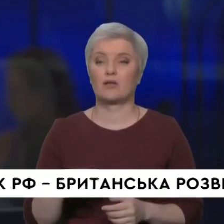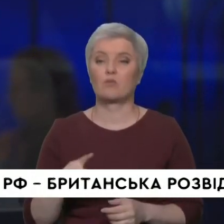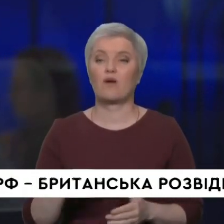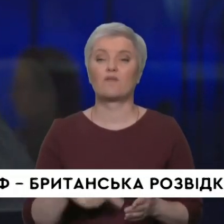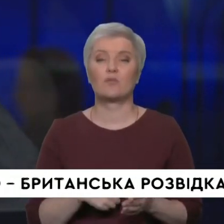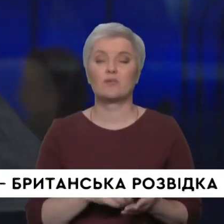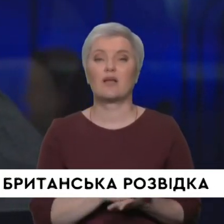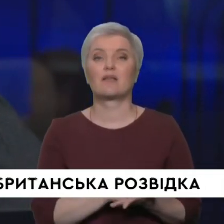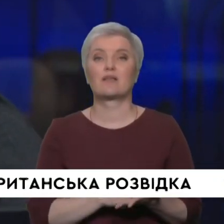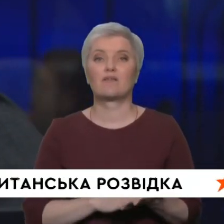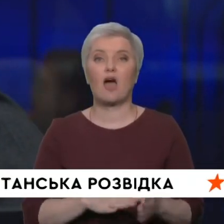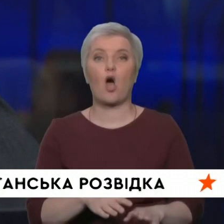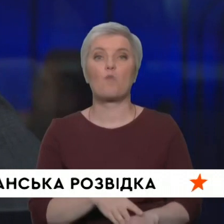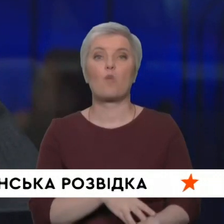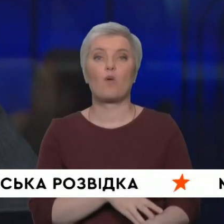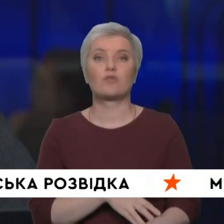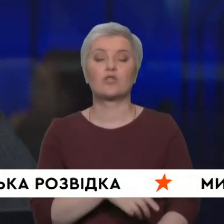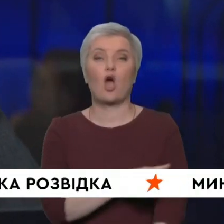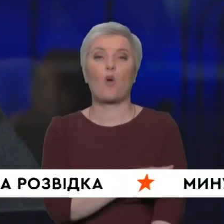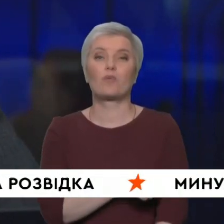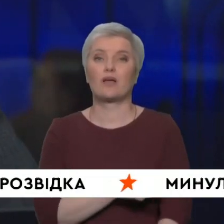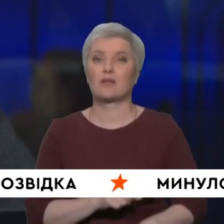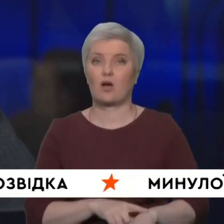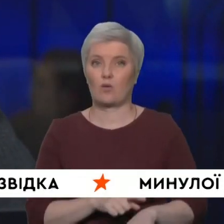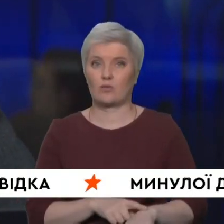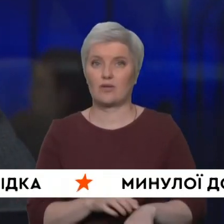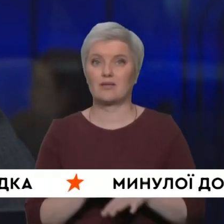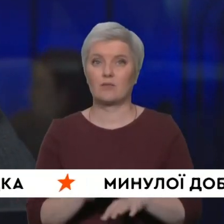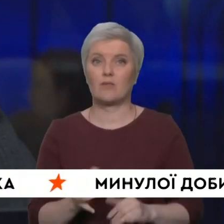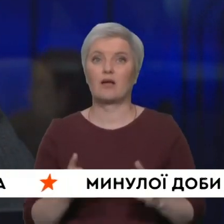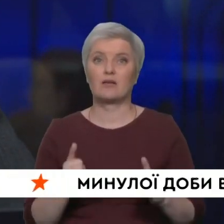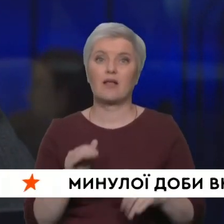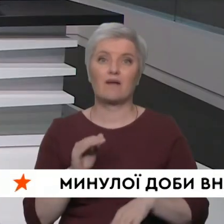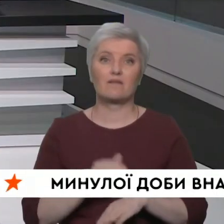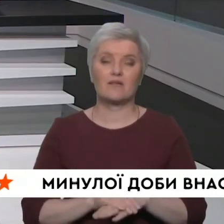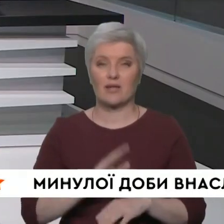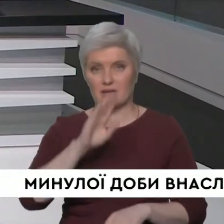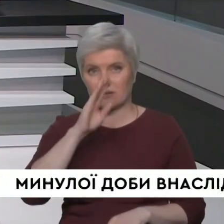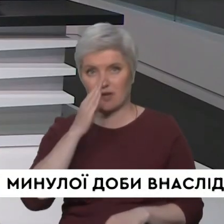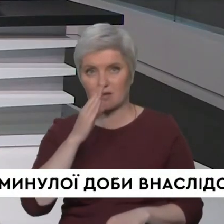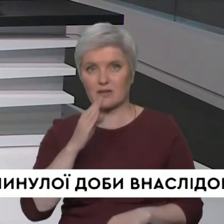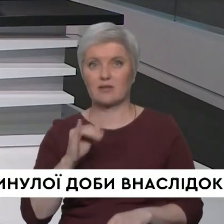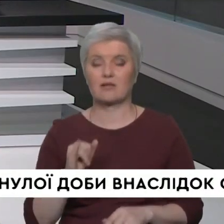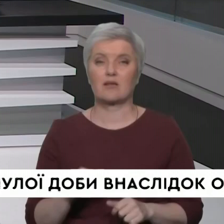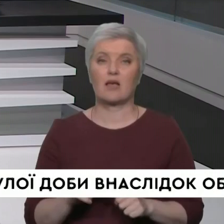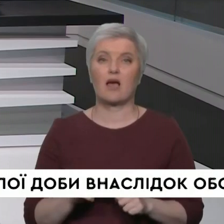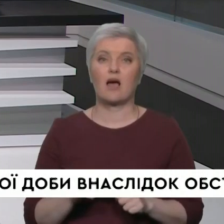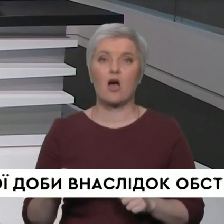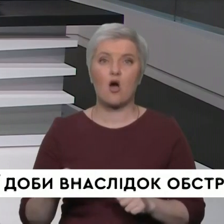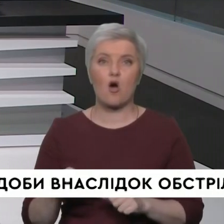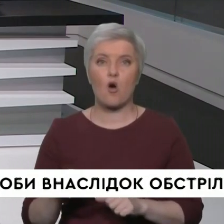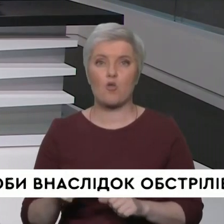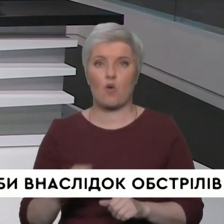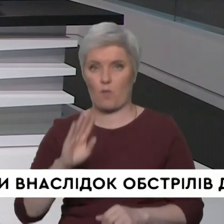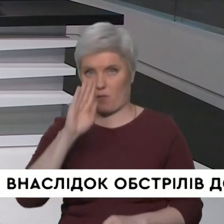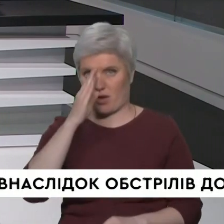місті триває подовжена комендантська година. Її запровадили з метою виявлення зрадників та колаборантів. Подробиці розпитаємо в Дмитра